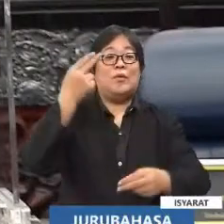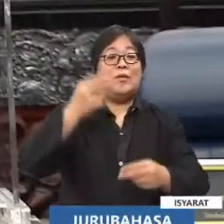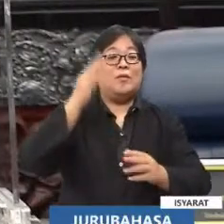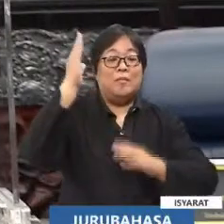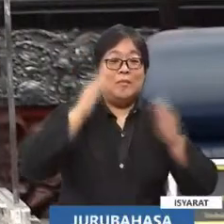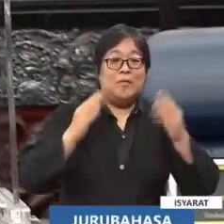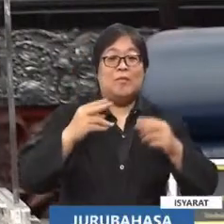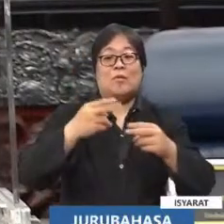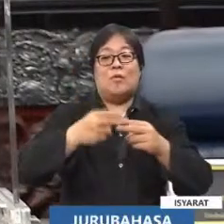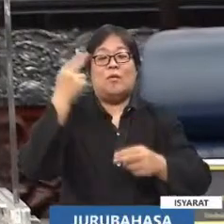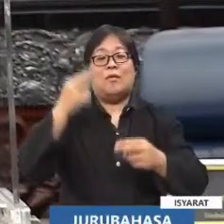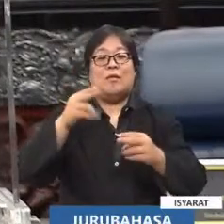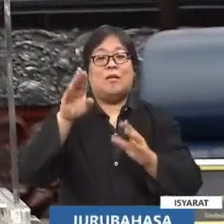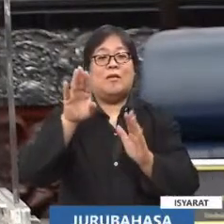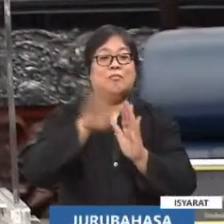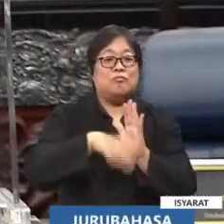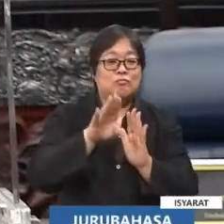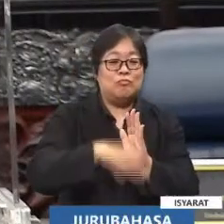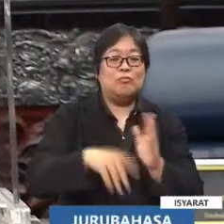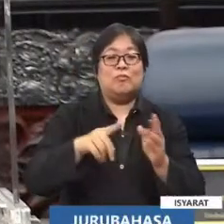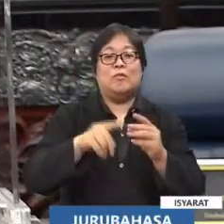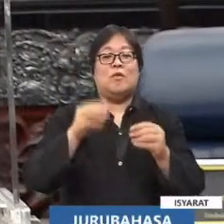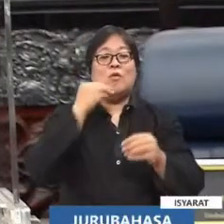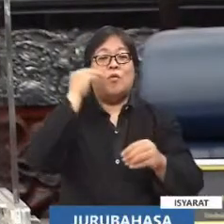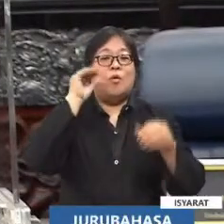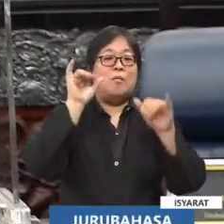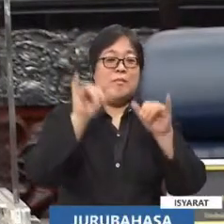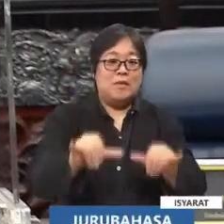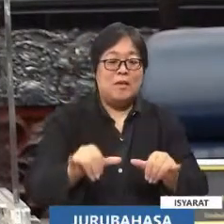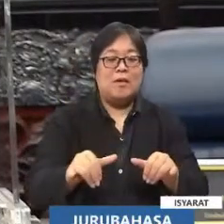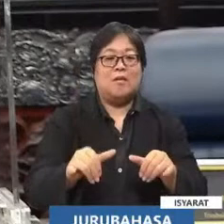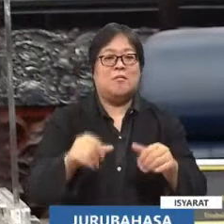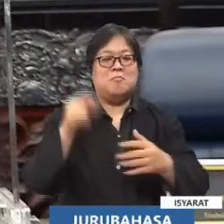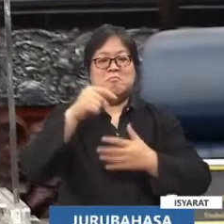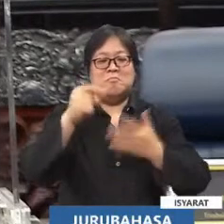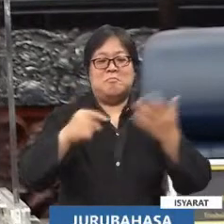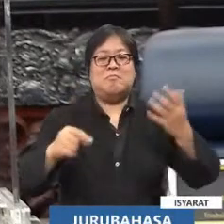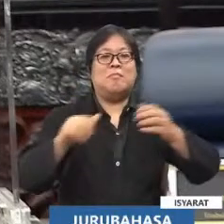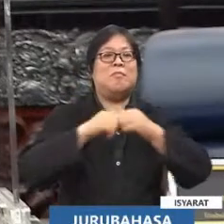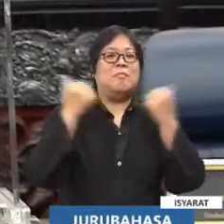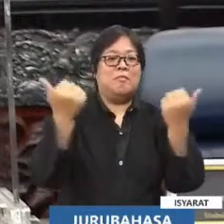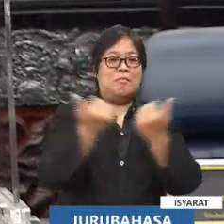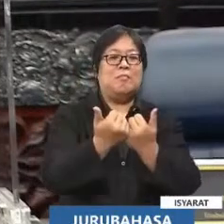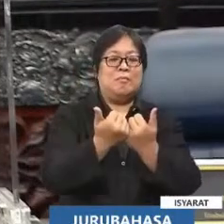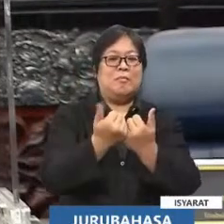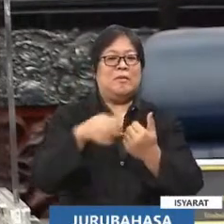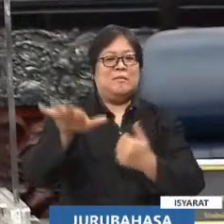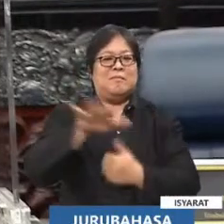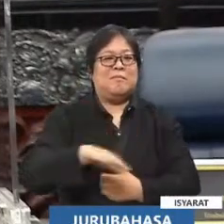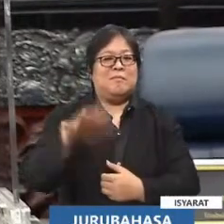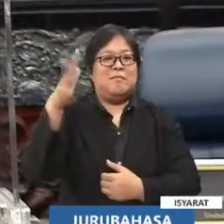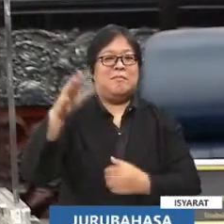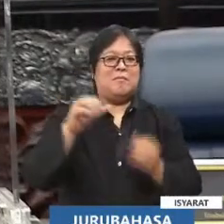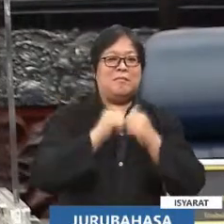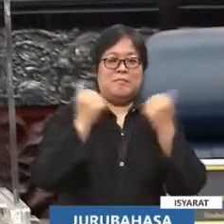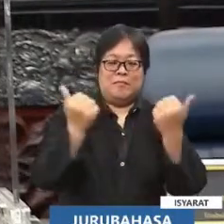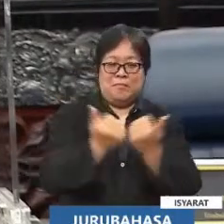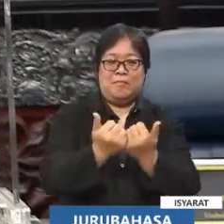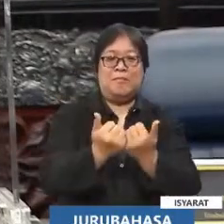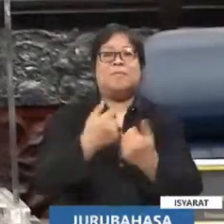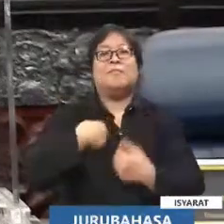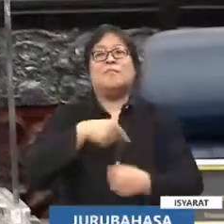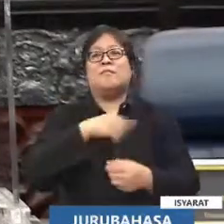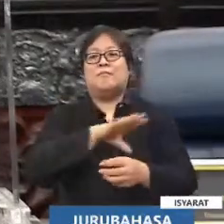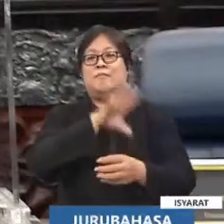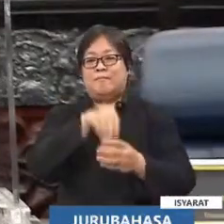Persatuan Hotel Bajet dan juga ejen-ejen pelancongan dan penggerak dan juga pengembaraan Malaysia Mata, hampir 15 agensi di mana kita telah